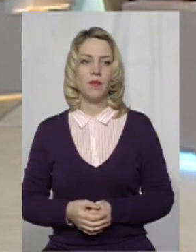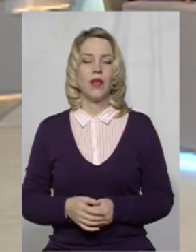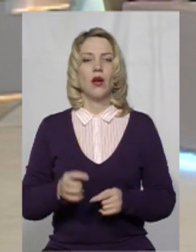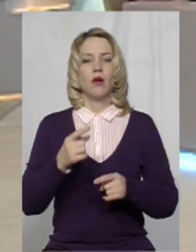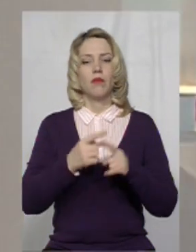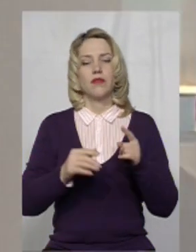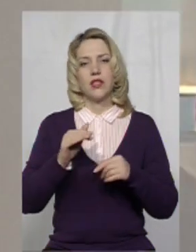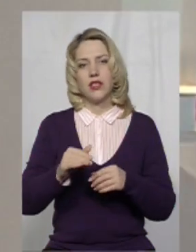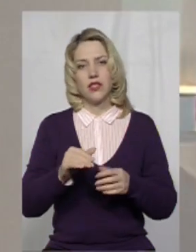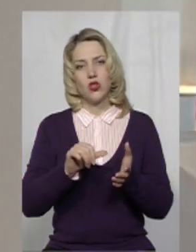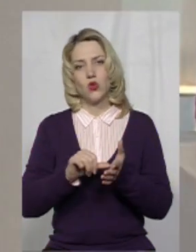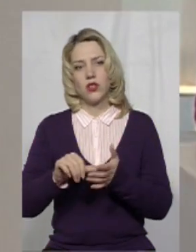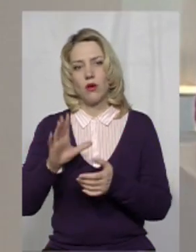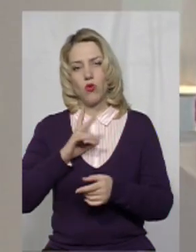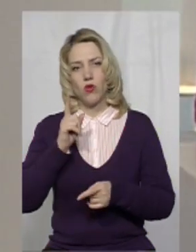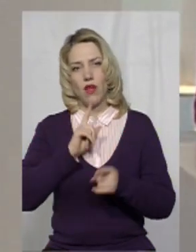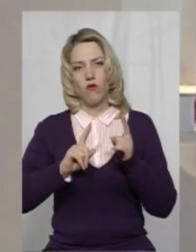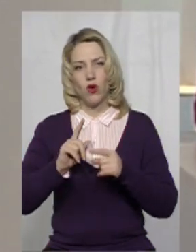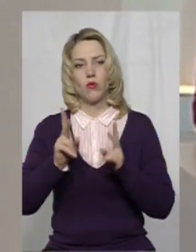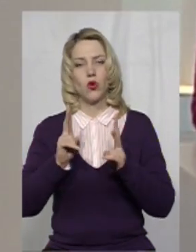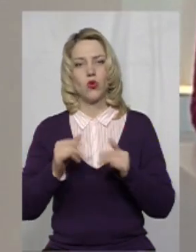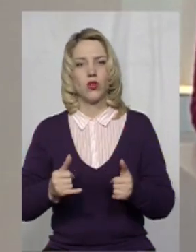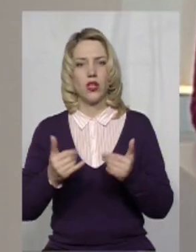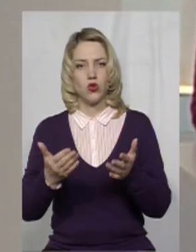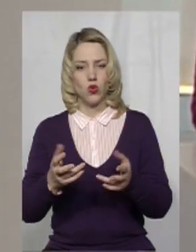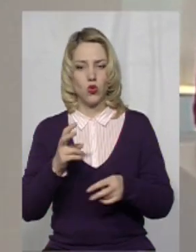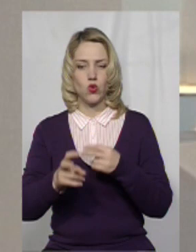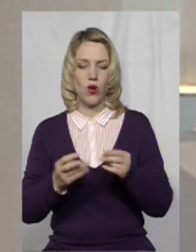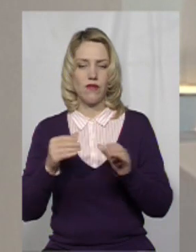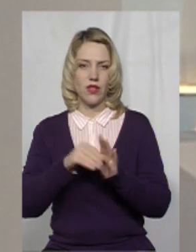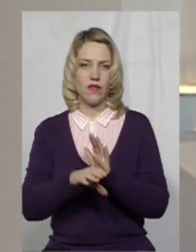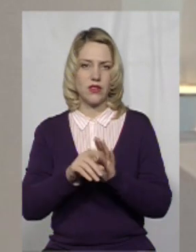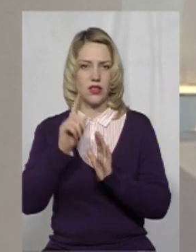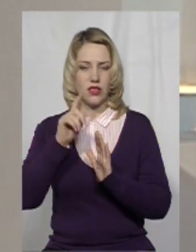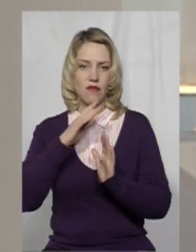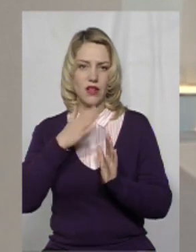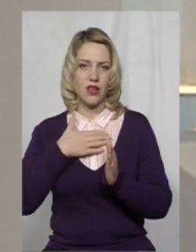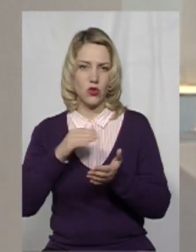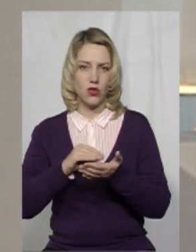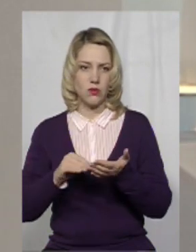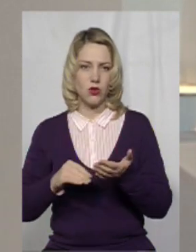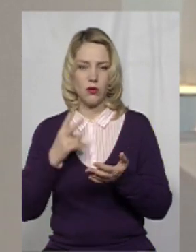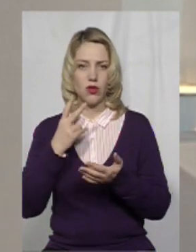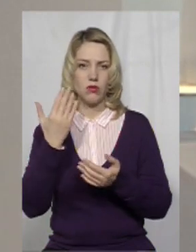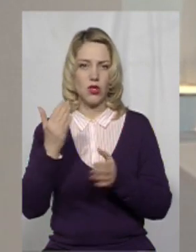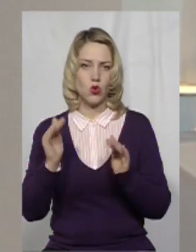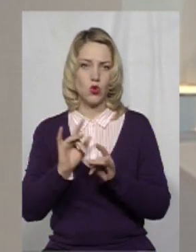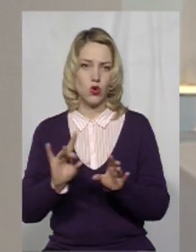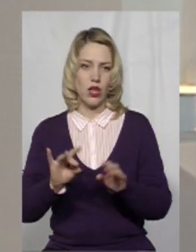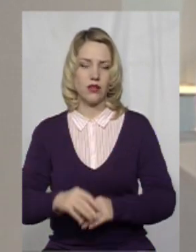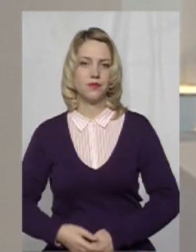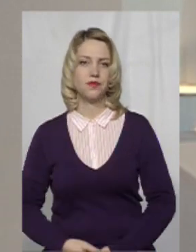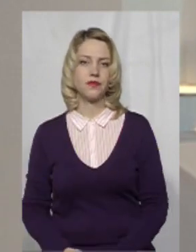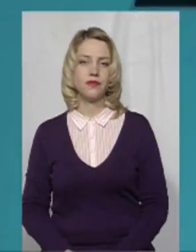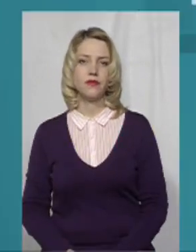Понад 500 учасників було на форумі. Хто і для чого шукав інвесторів, дізнавалась моя колега Світлана Поробок. Подивимося її сюжет і продовжимо